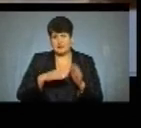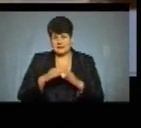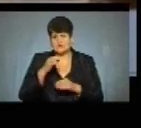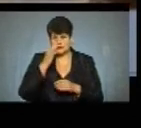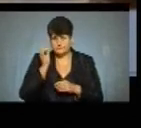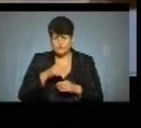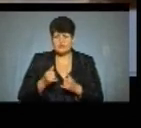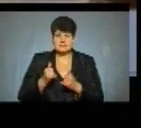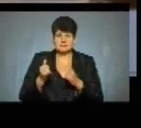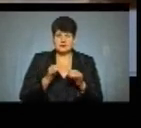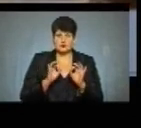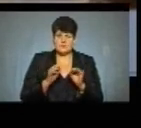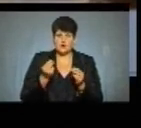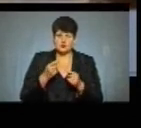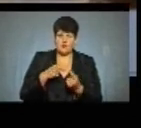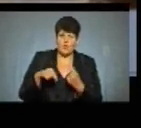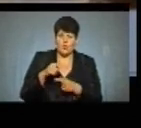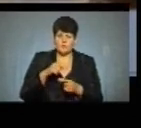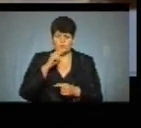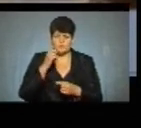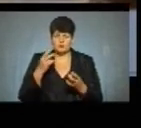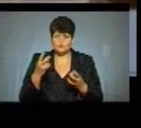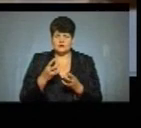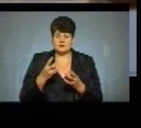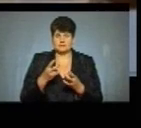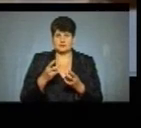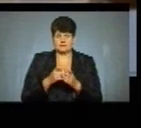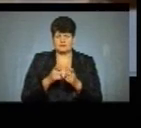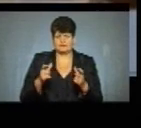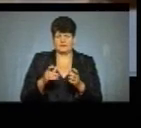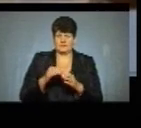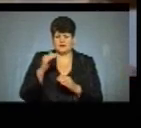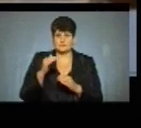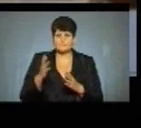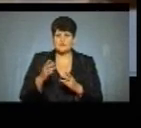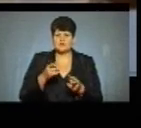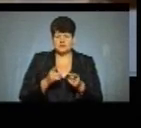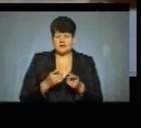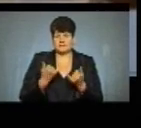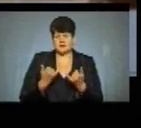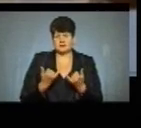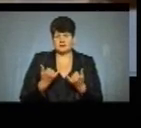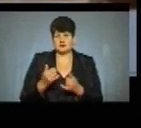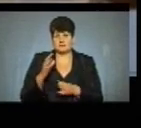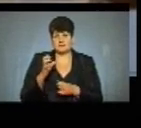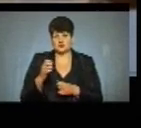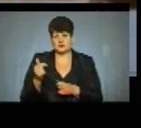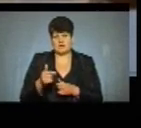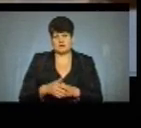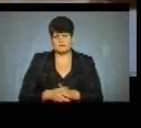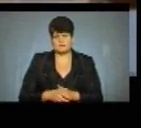для забезпечення нормального грошового обігу в Україні потрібні банкноти вищого номіналу, аніж наявний зараз 500